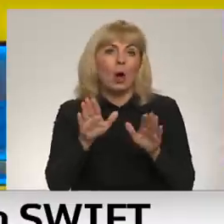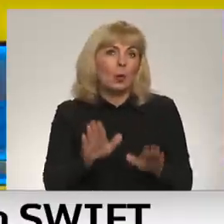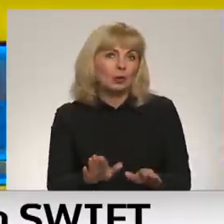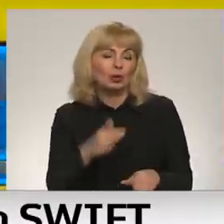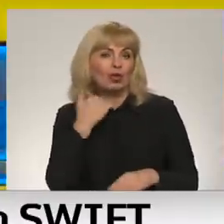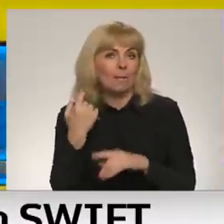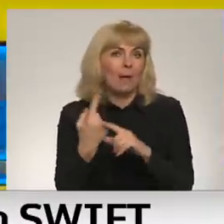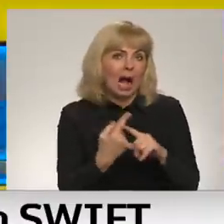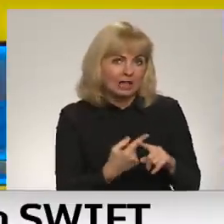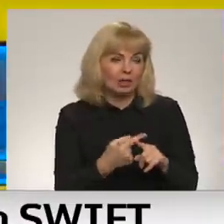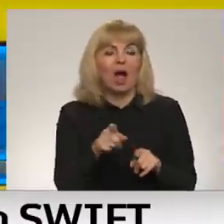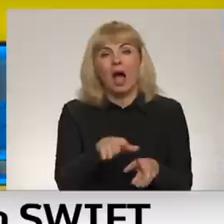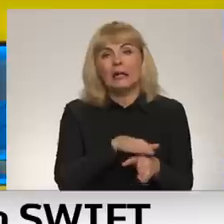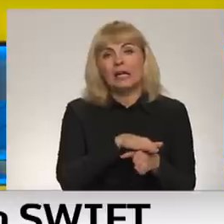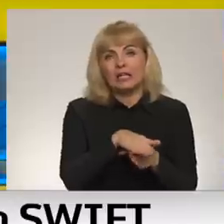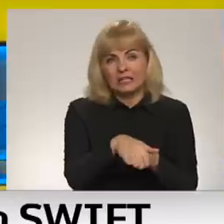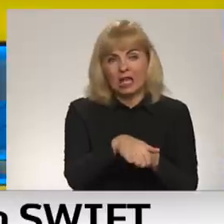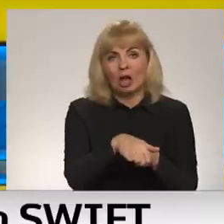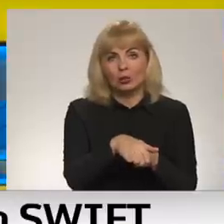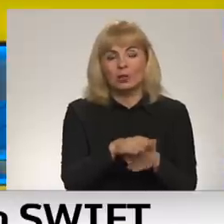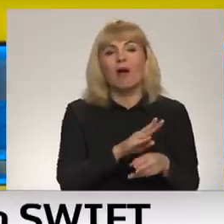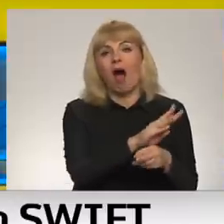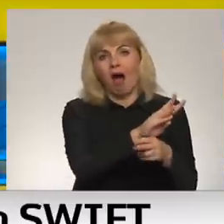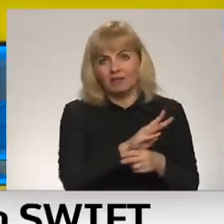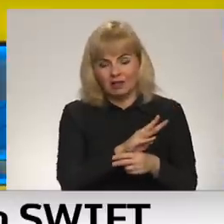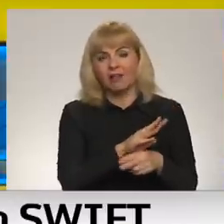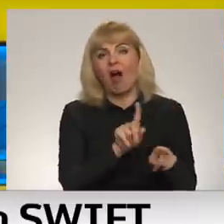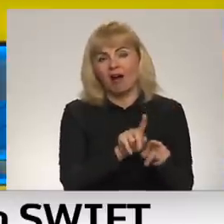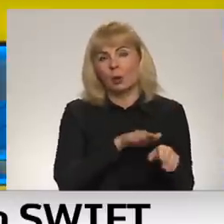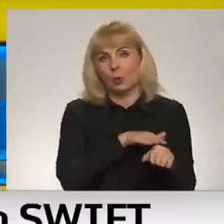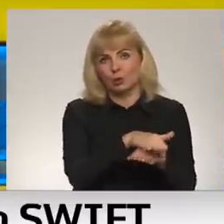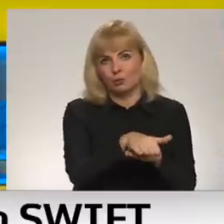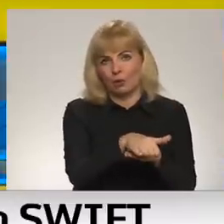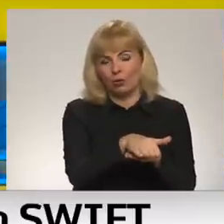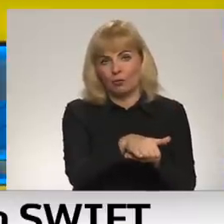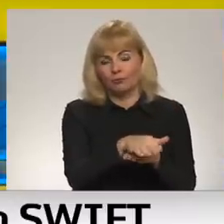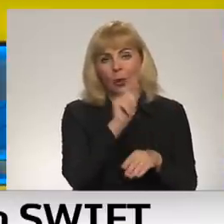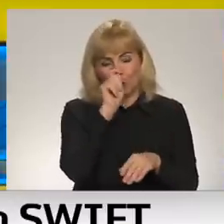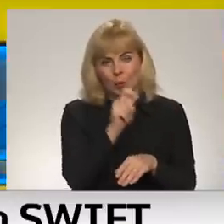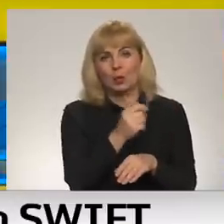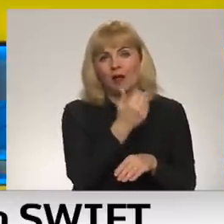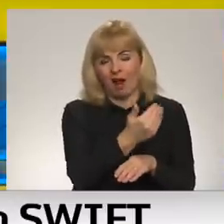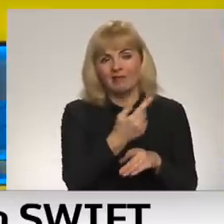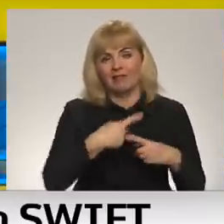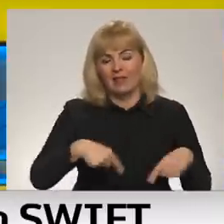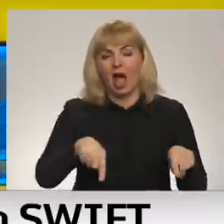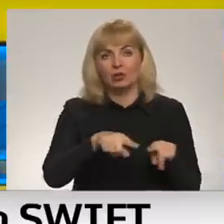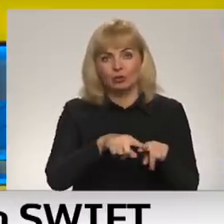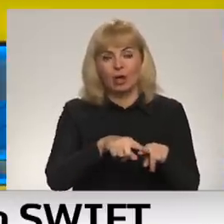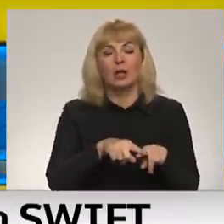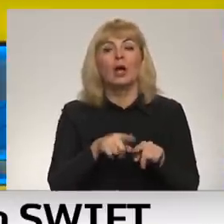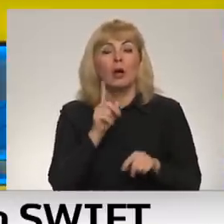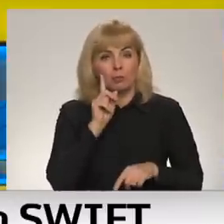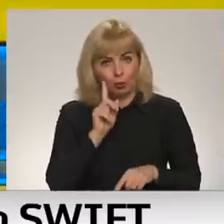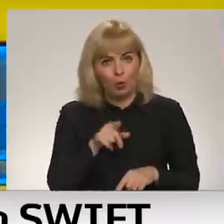Baltkrievijā, gan arī iztenojot artilērijas uzbrukumus Ukrainas teritorijai. Un es domāju, ka ir